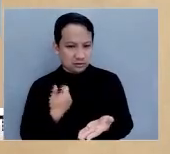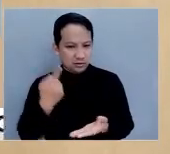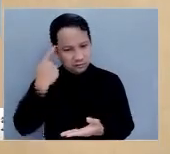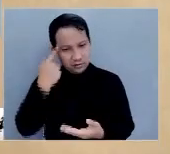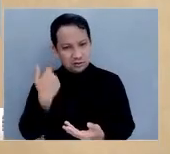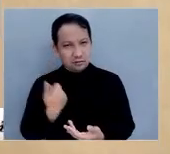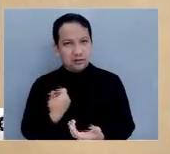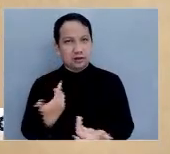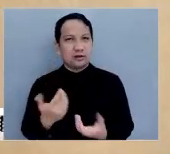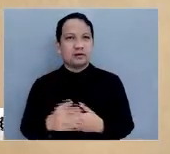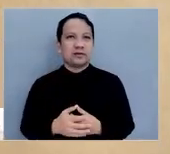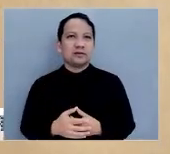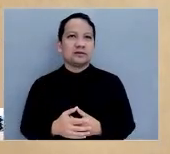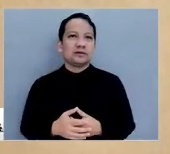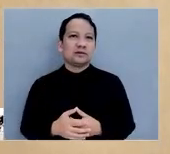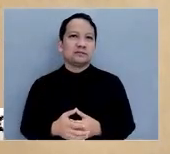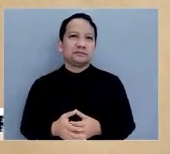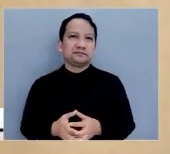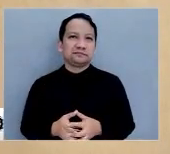ang asikasuhin.